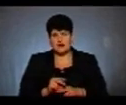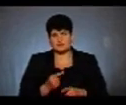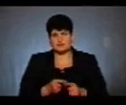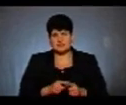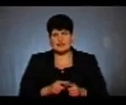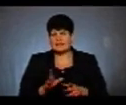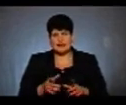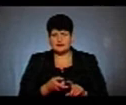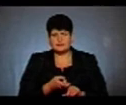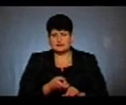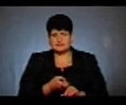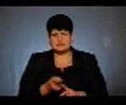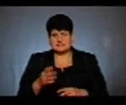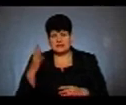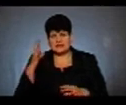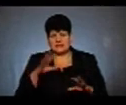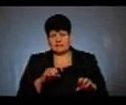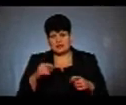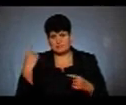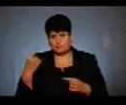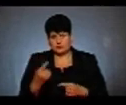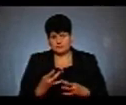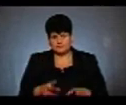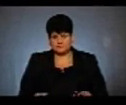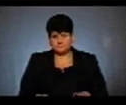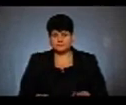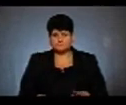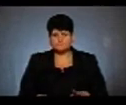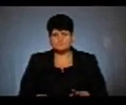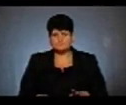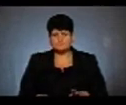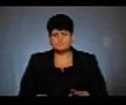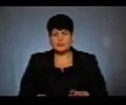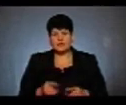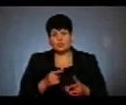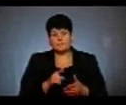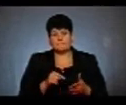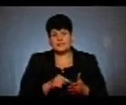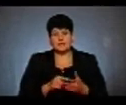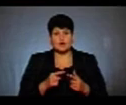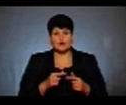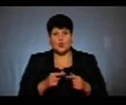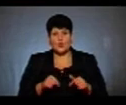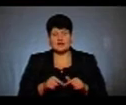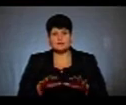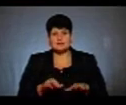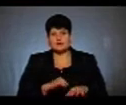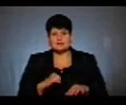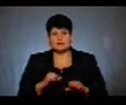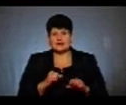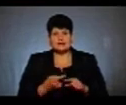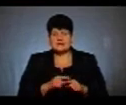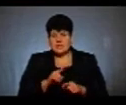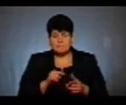Не контактувати з бродячими тваринами. І, звичайно, тут є, скажімо так, питання до органів місцевого самоврядування. На жаль, та проблема не розв'язана,